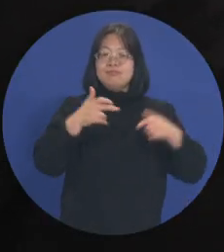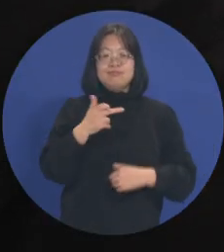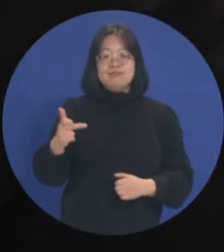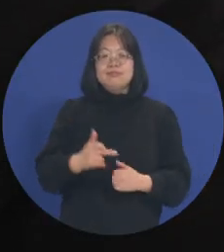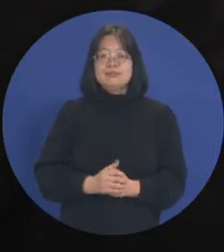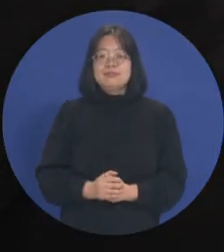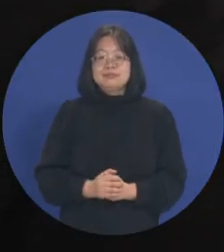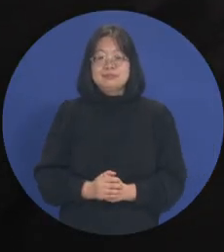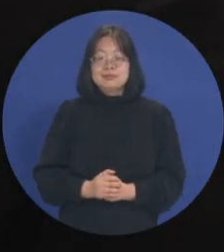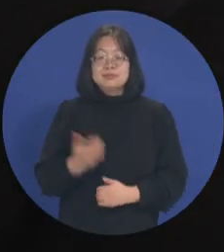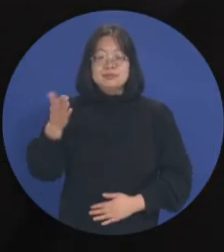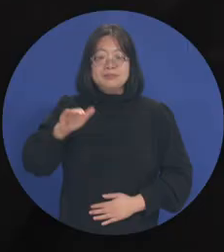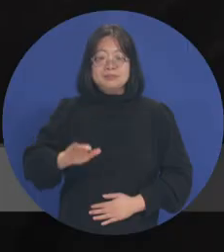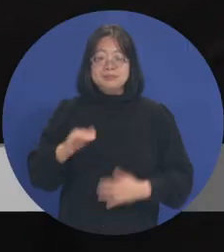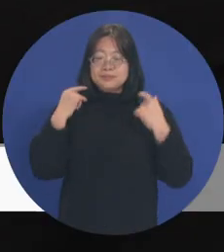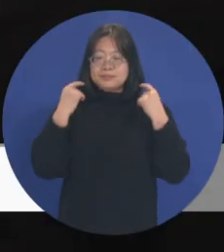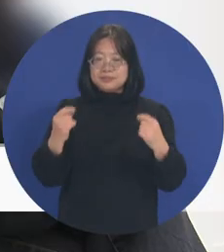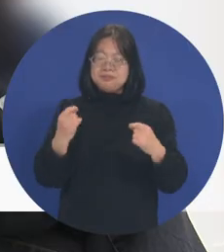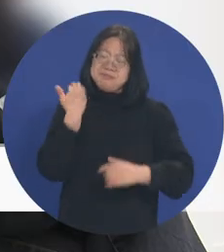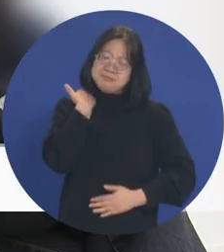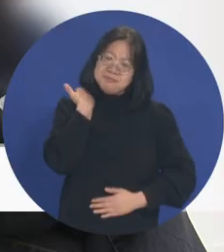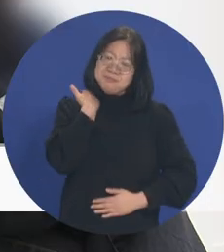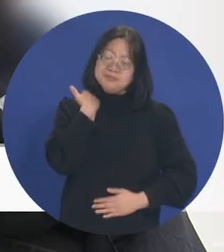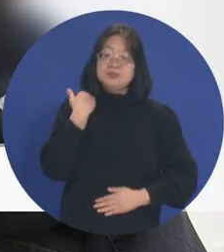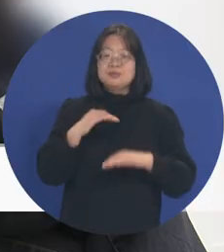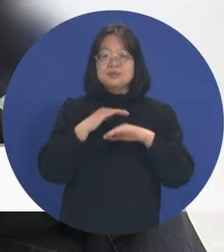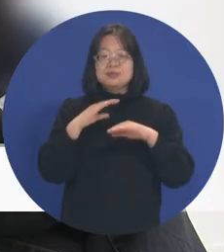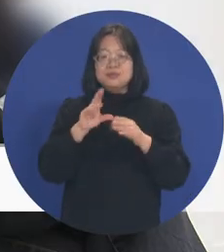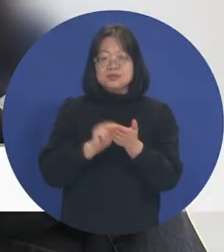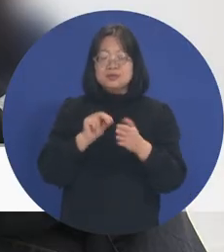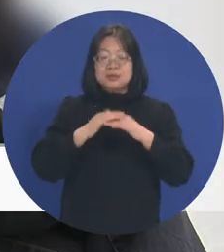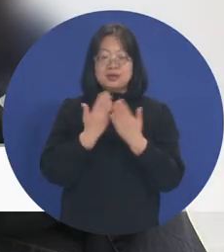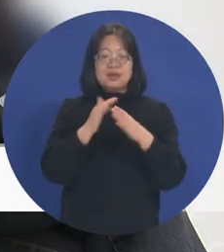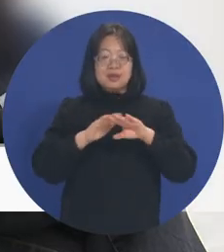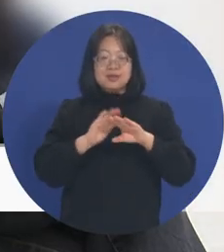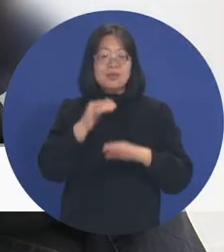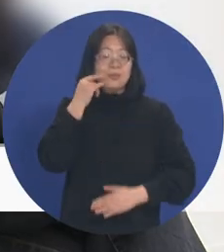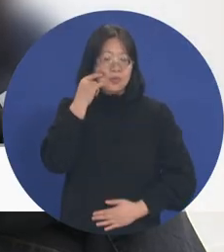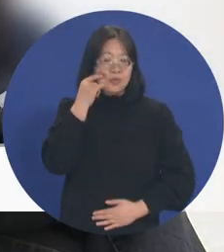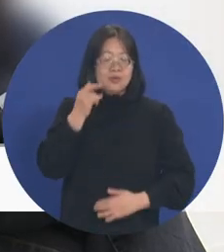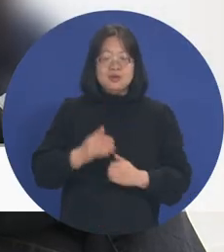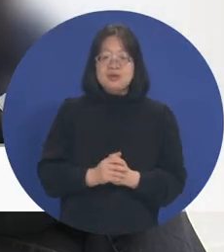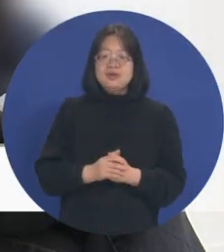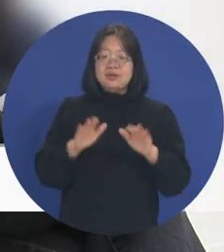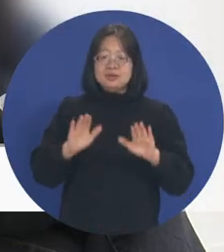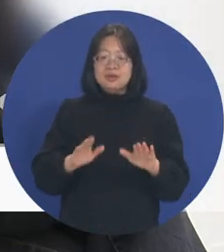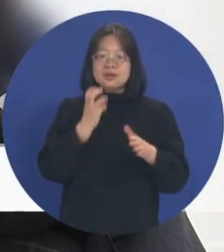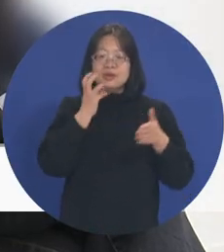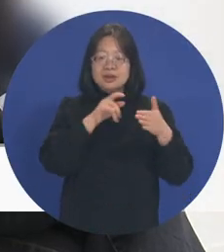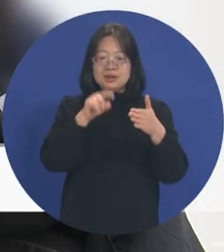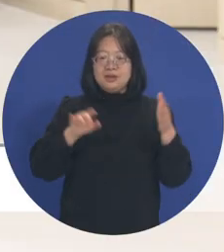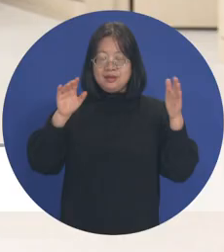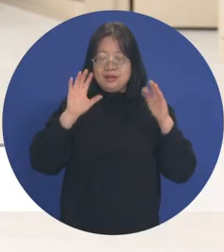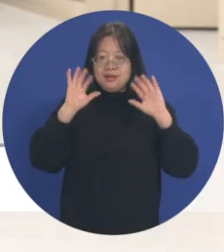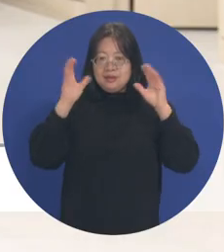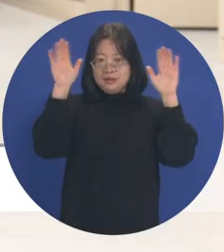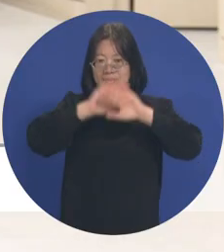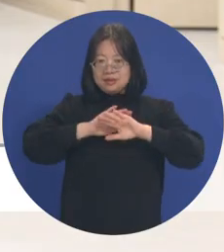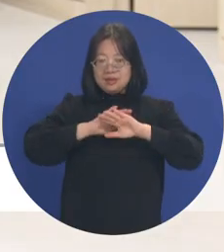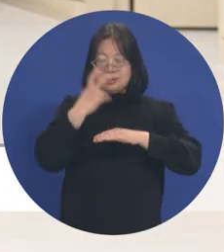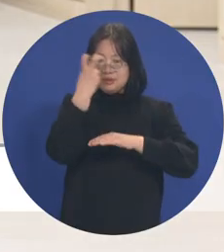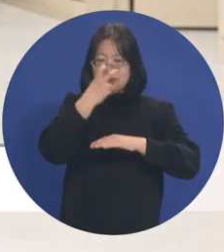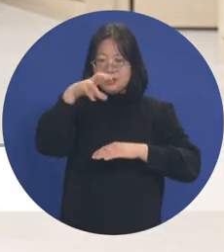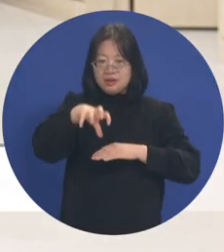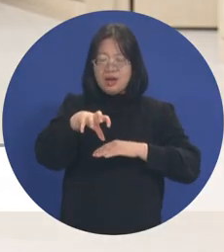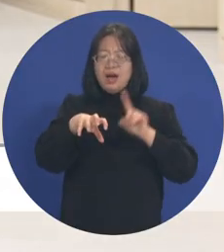겁니다. 하지만 아직 사각지대를 완전히 해소했다고 볼 수는 없습니다. 현재 도내 소아 야간휴일 진료기관이